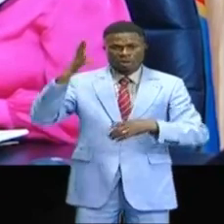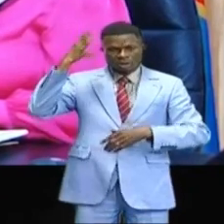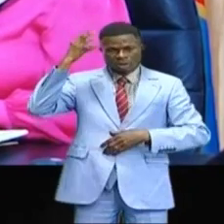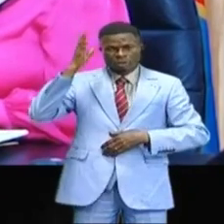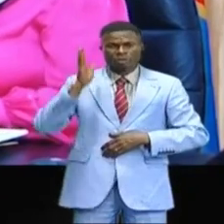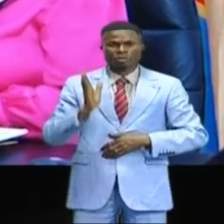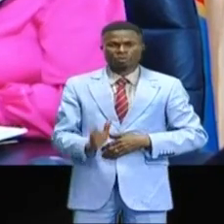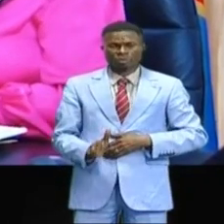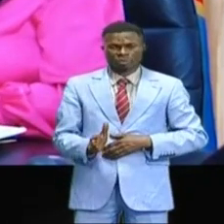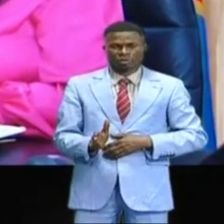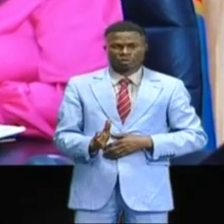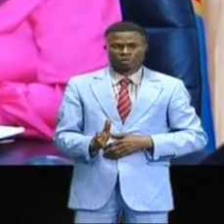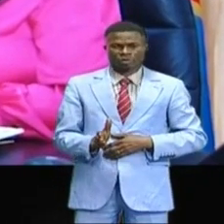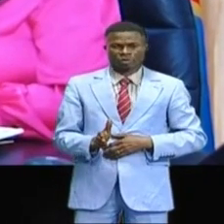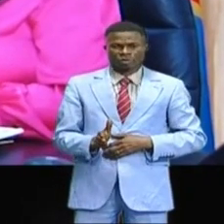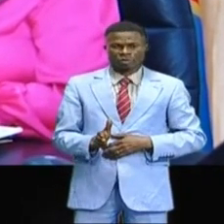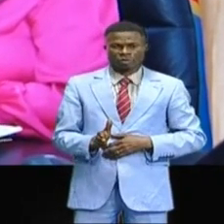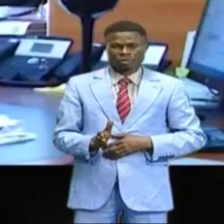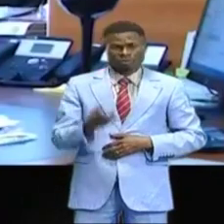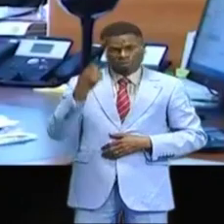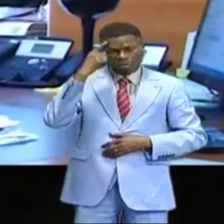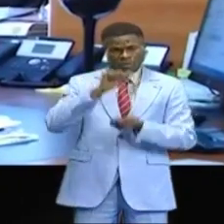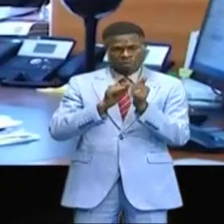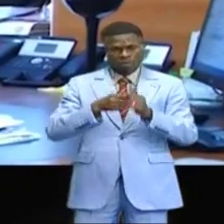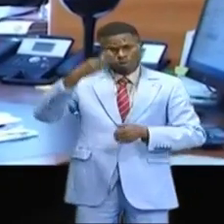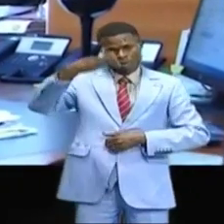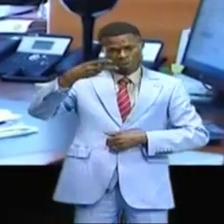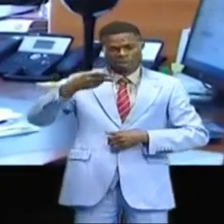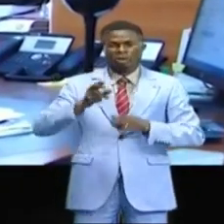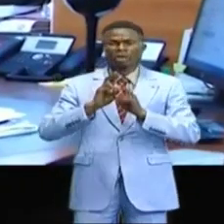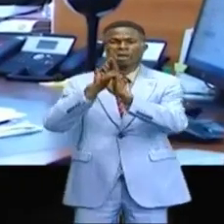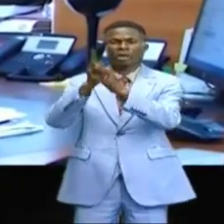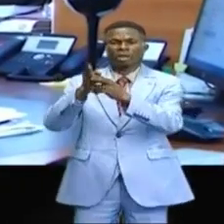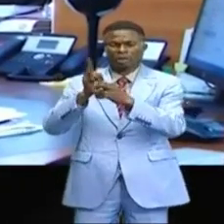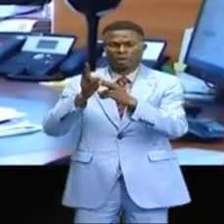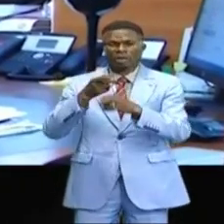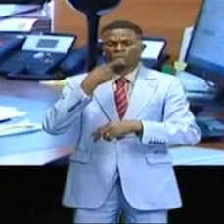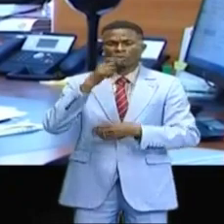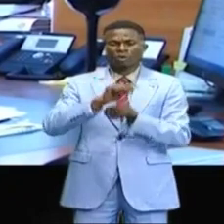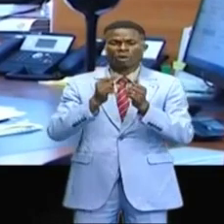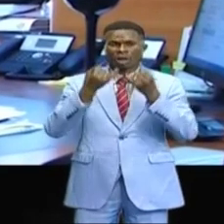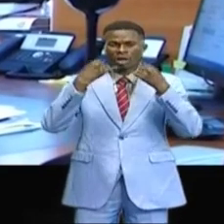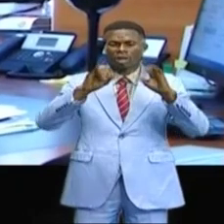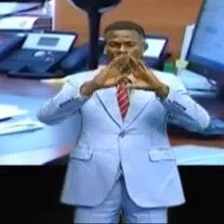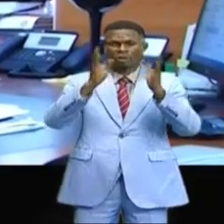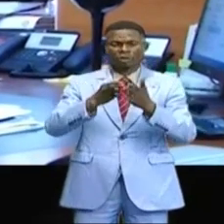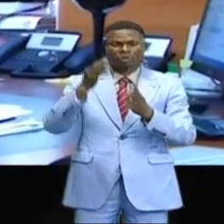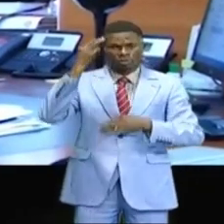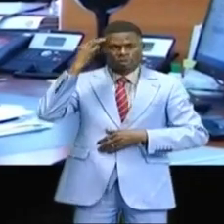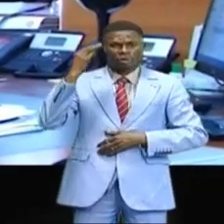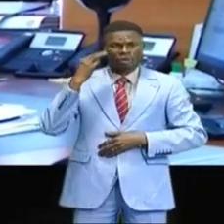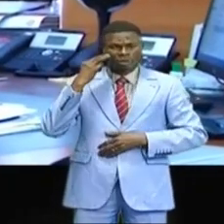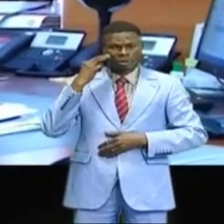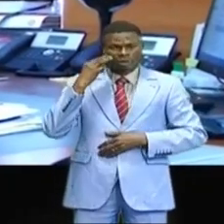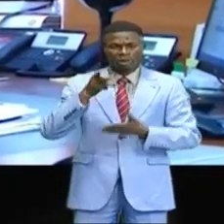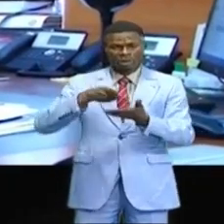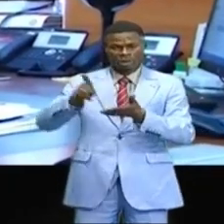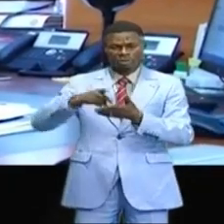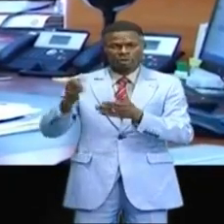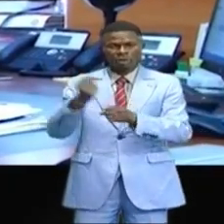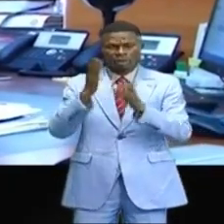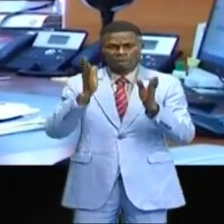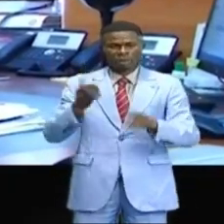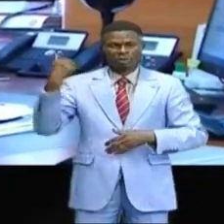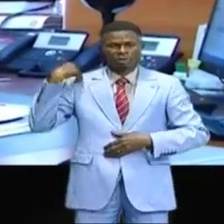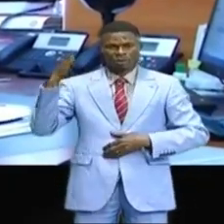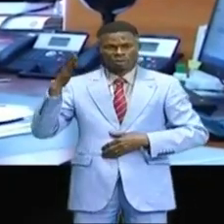expérimentation. Quant au second rapport, il a été question d'informer le Conseil sur la paie du personnel de